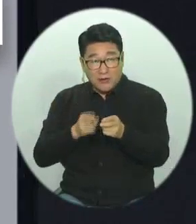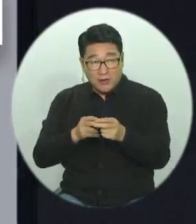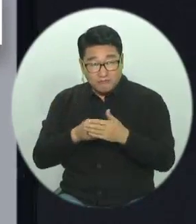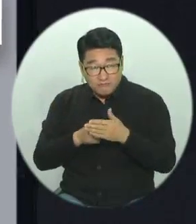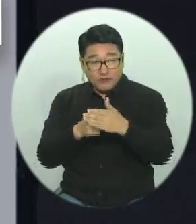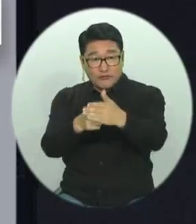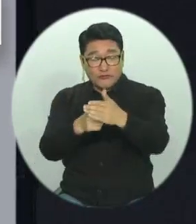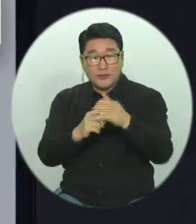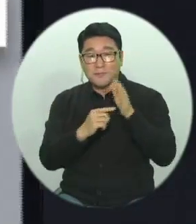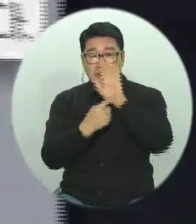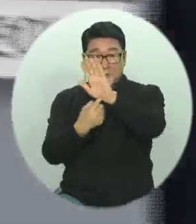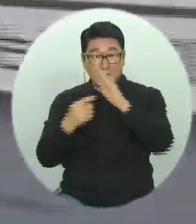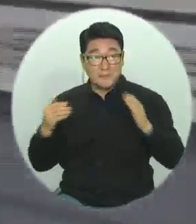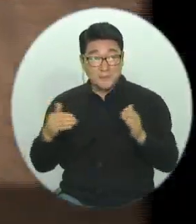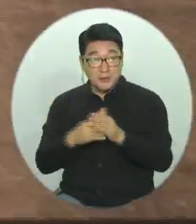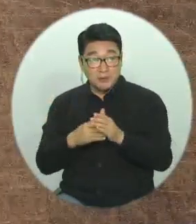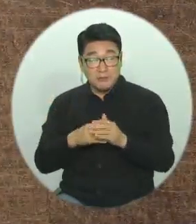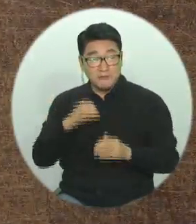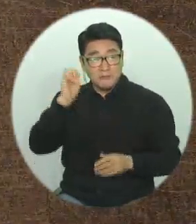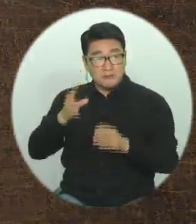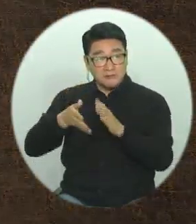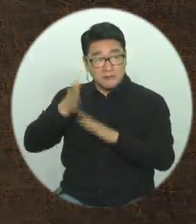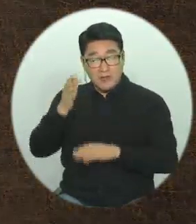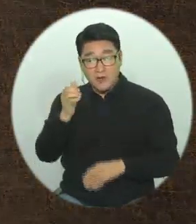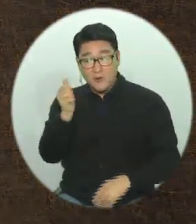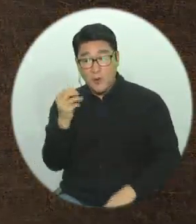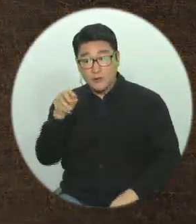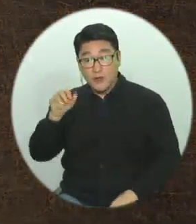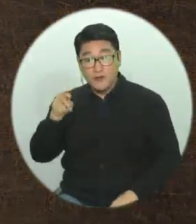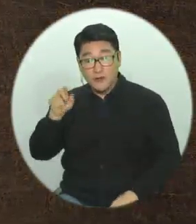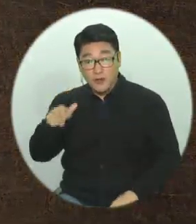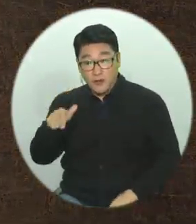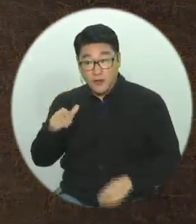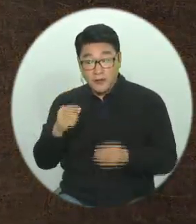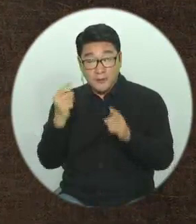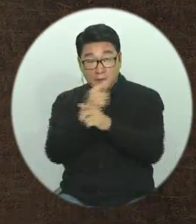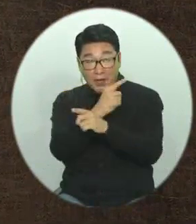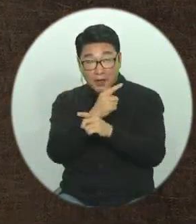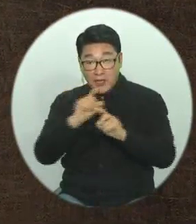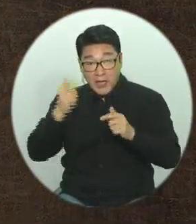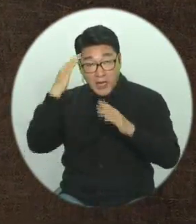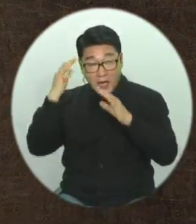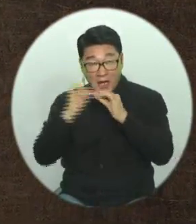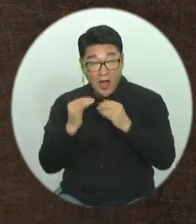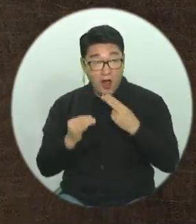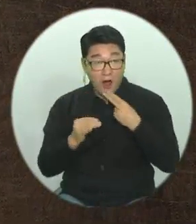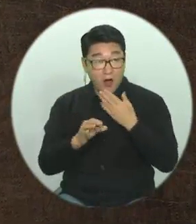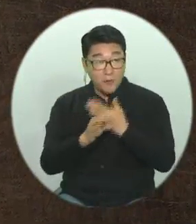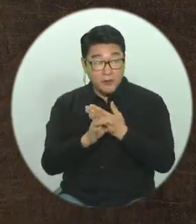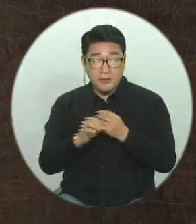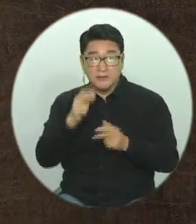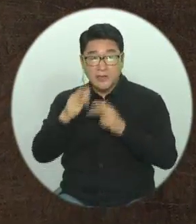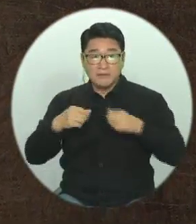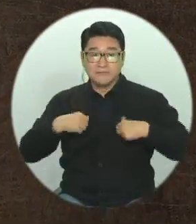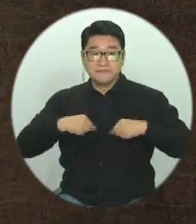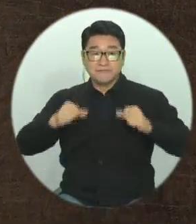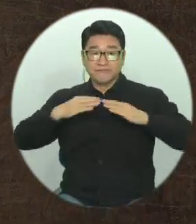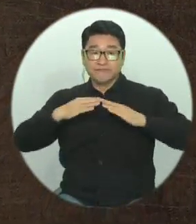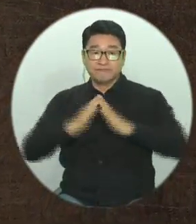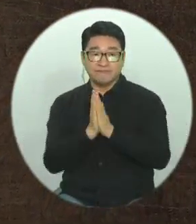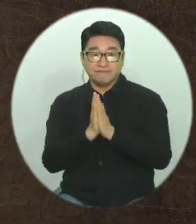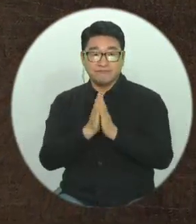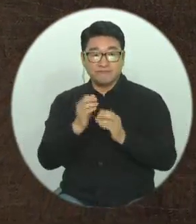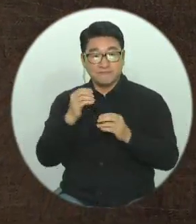추진하겠다고 밝혔습니다 그러자 광주시는 효천 경유로 노선을 변경하자는 제안에 동의하지 않는다면 사업을 접겠다는 입장을